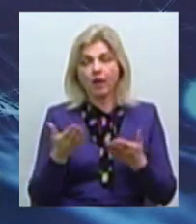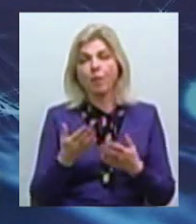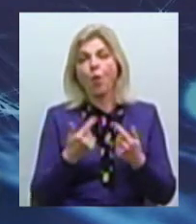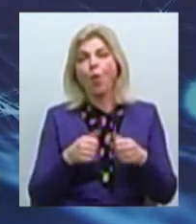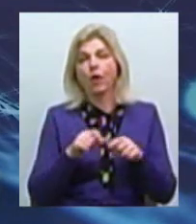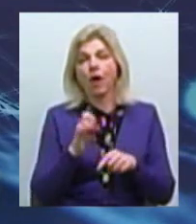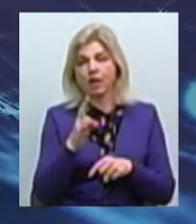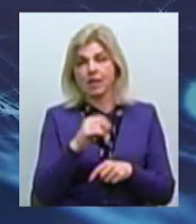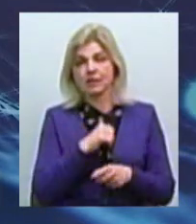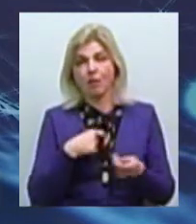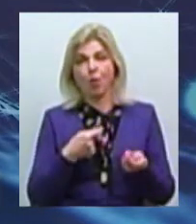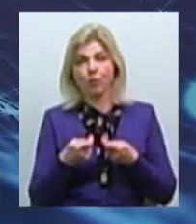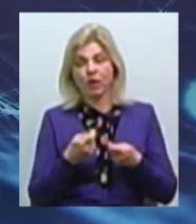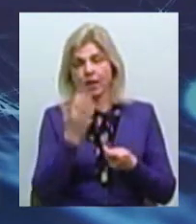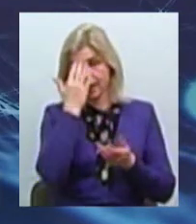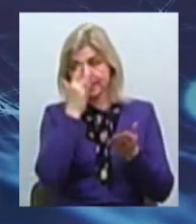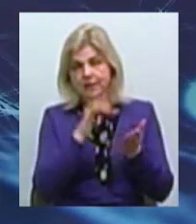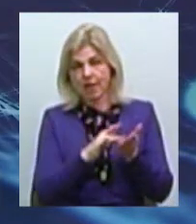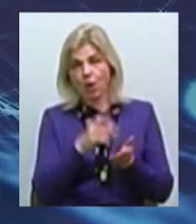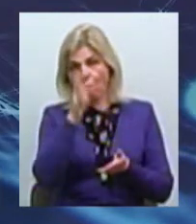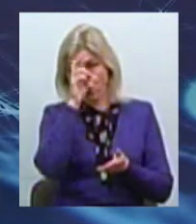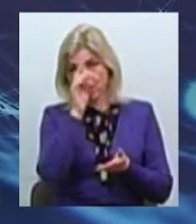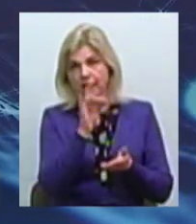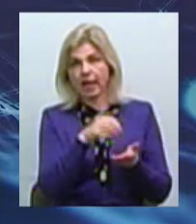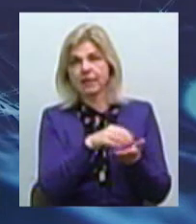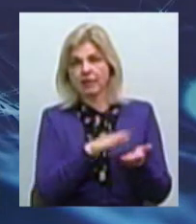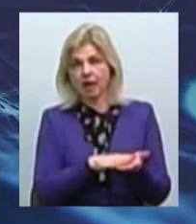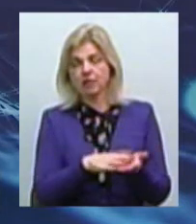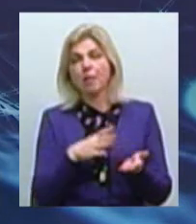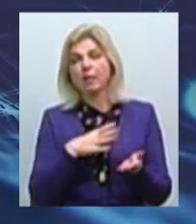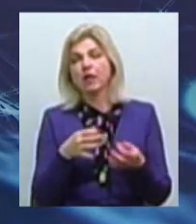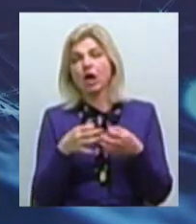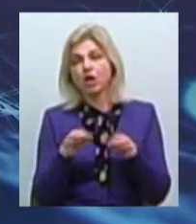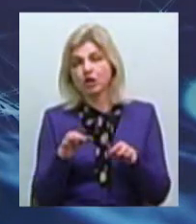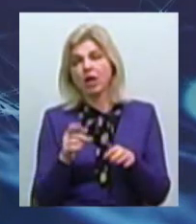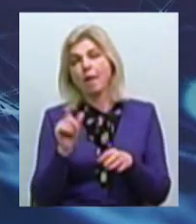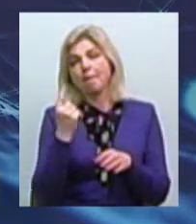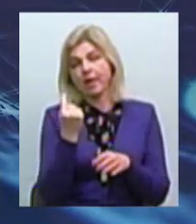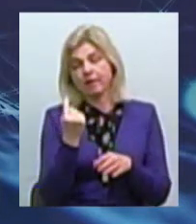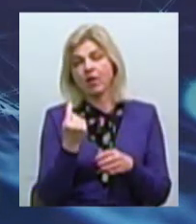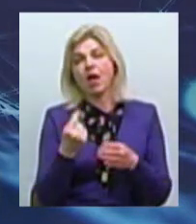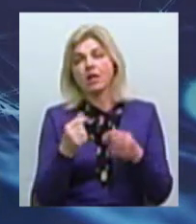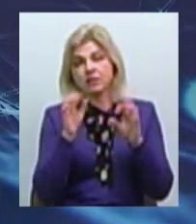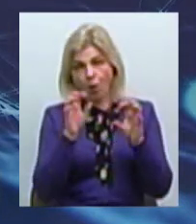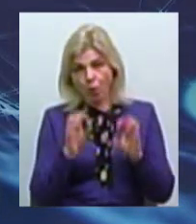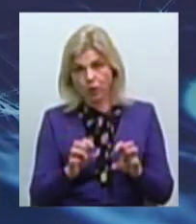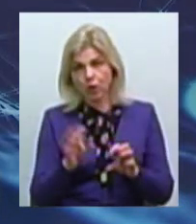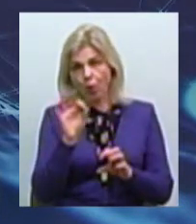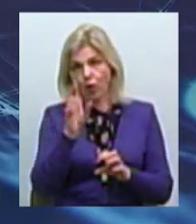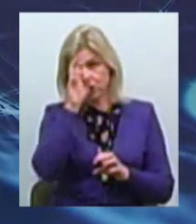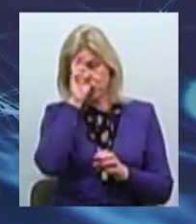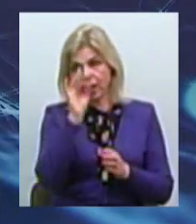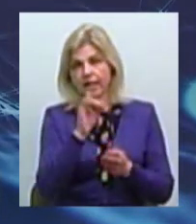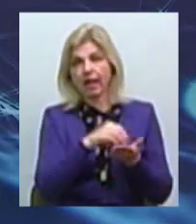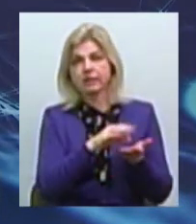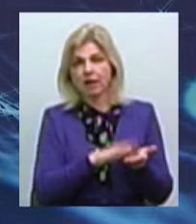с целью государственной регистрации они были разрешены предыдущие версии закона про державную регистрацию